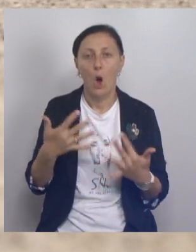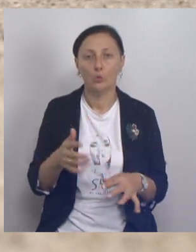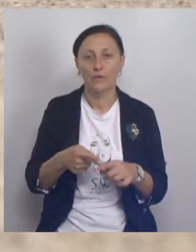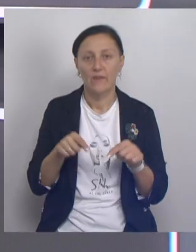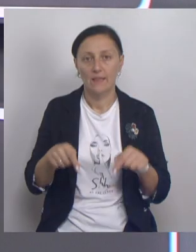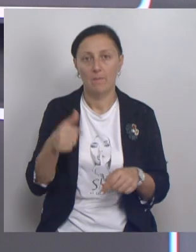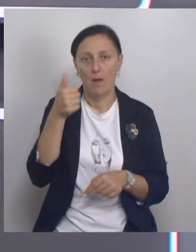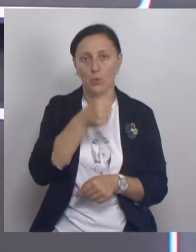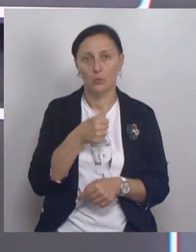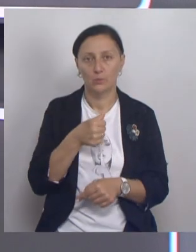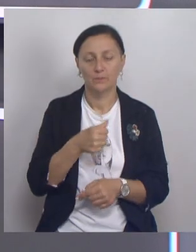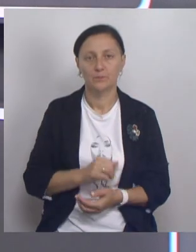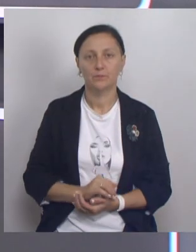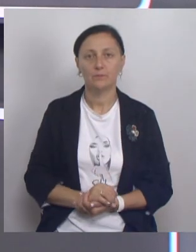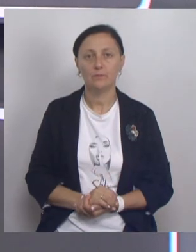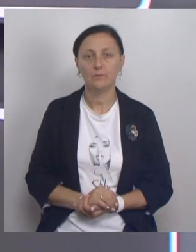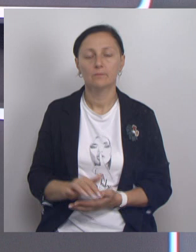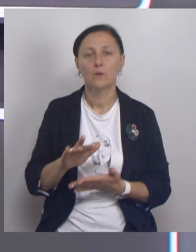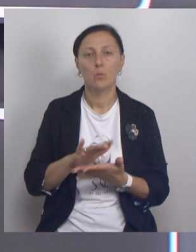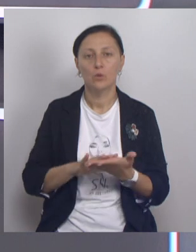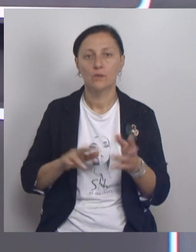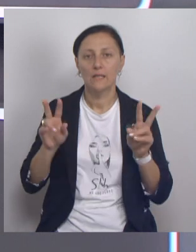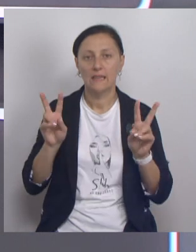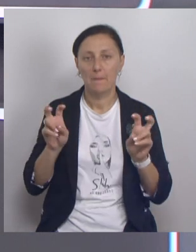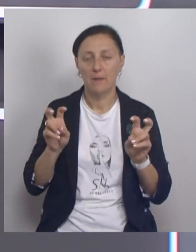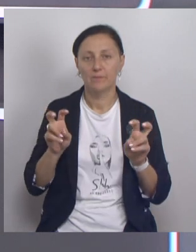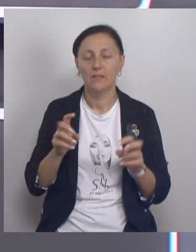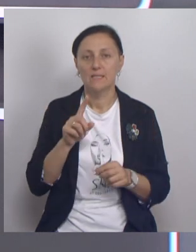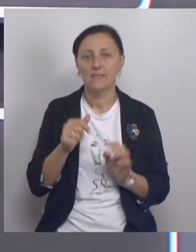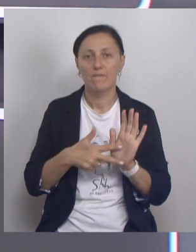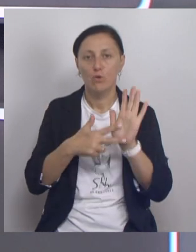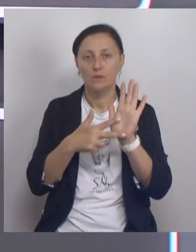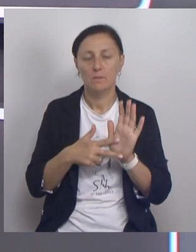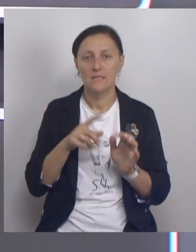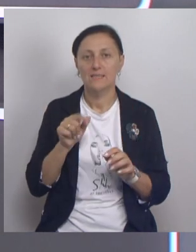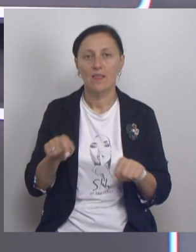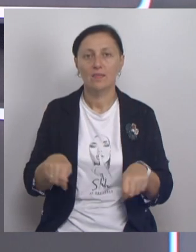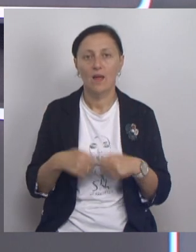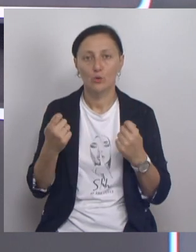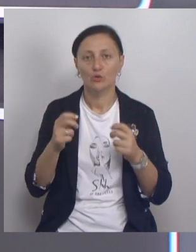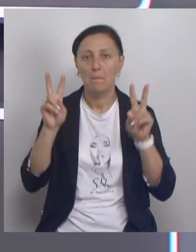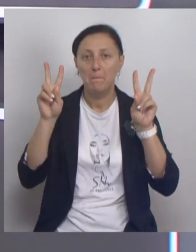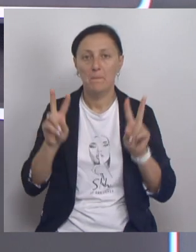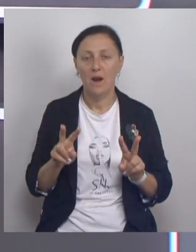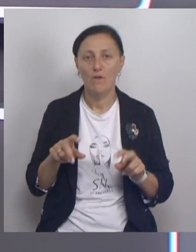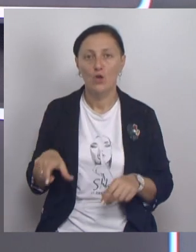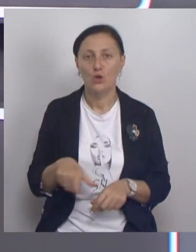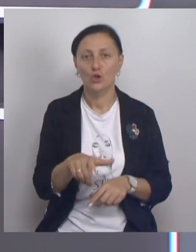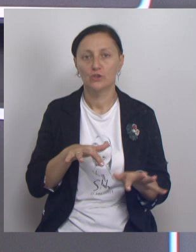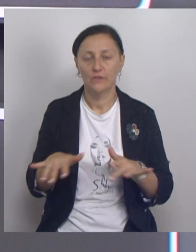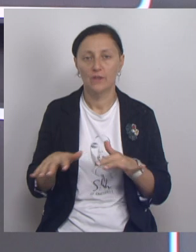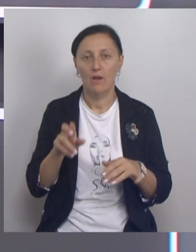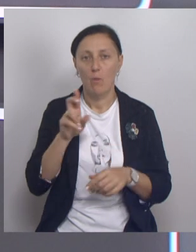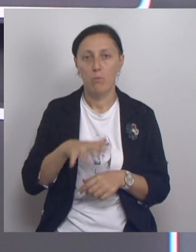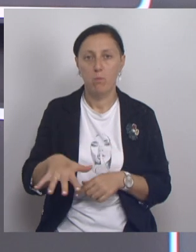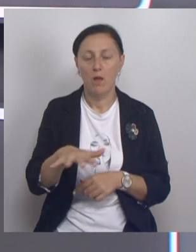году. И в продолжение темы. За 8 месяцев из-за нарушений несовершеннолетними правил дорожного движения на территории